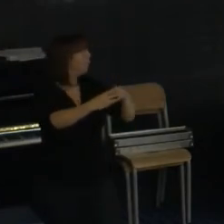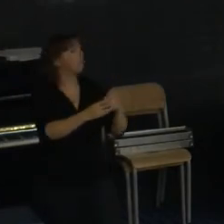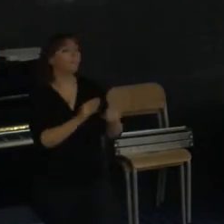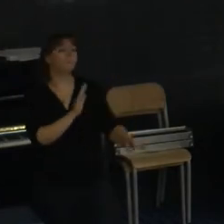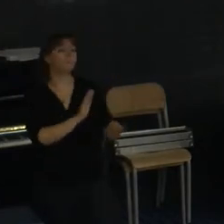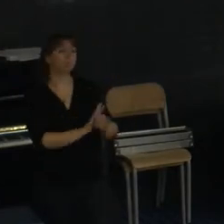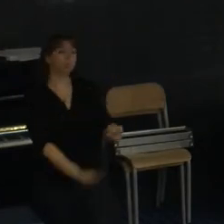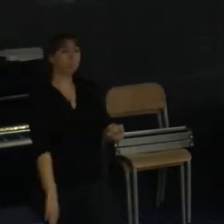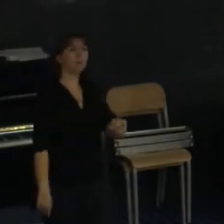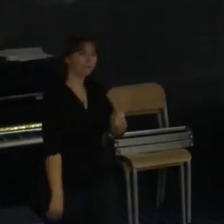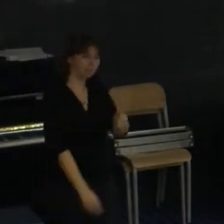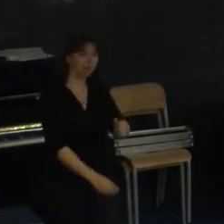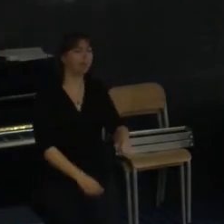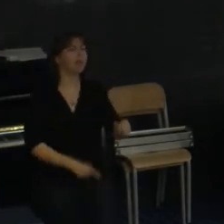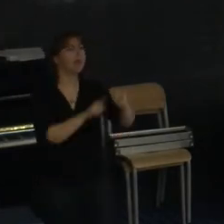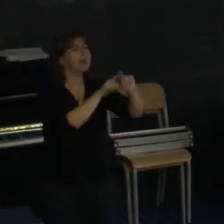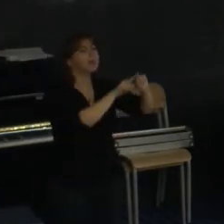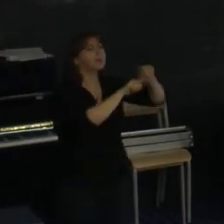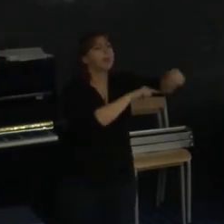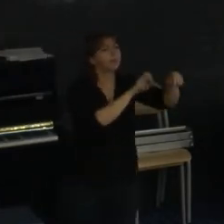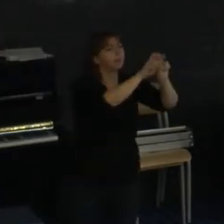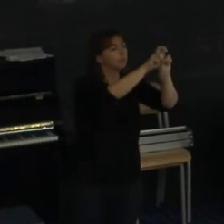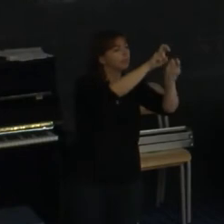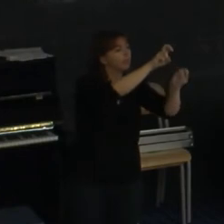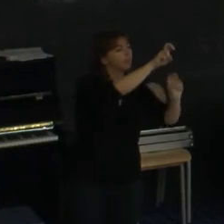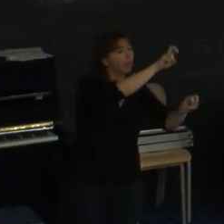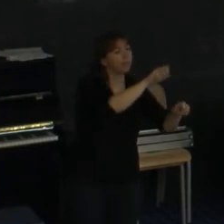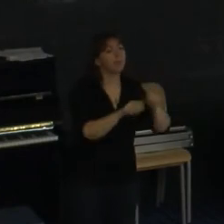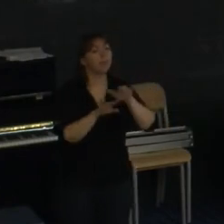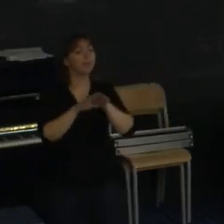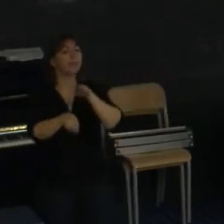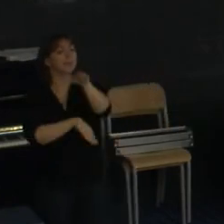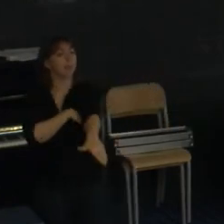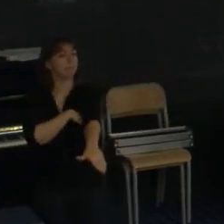le next et on a vu le step. Le next passe les lignes les unes après les autres, le step essaie de rentrer dans les codes.